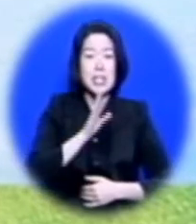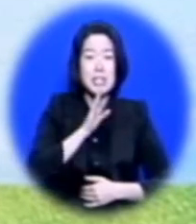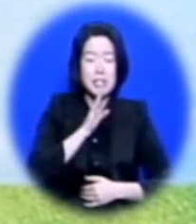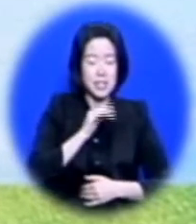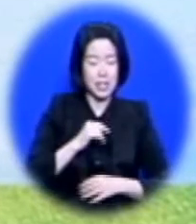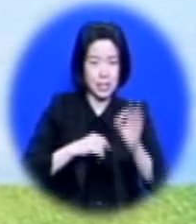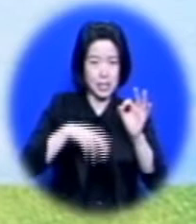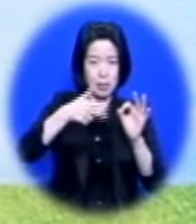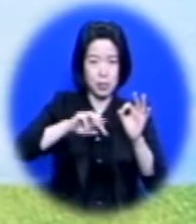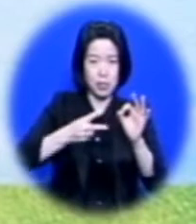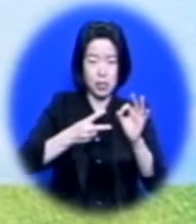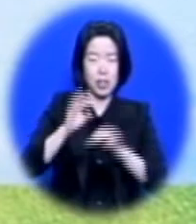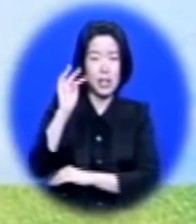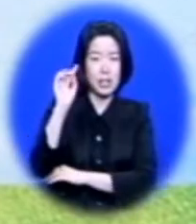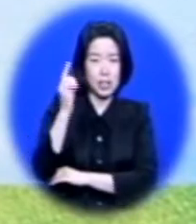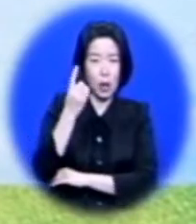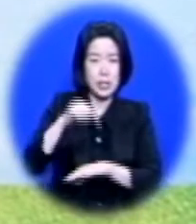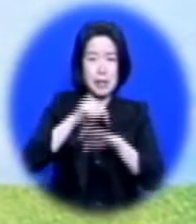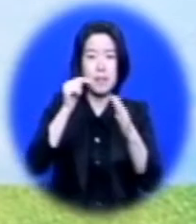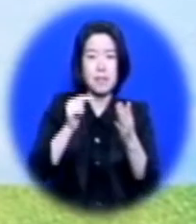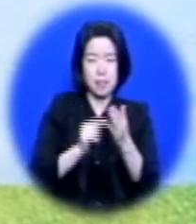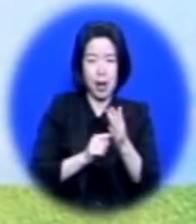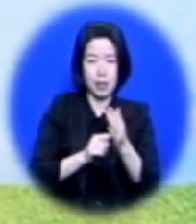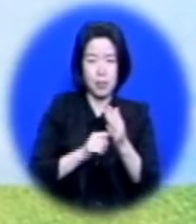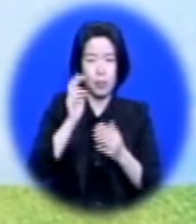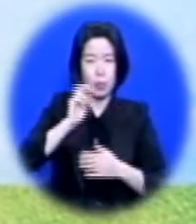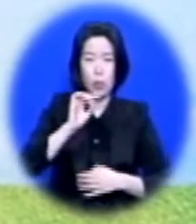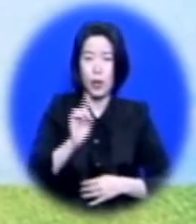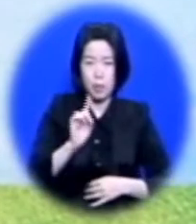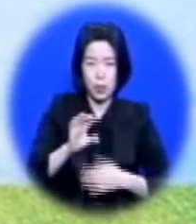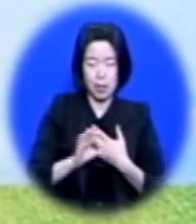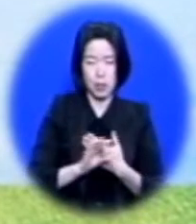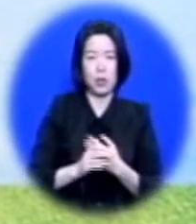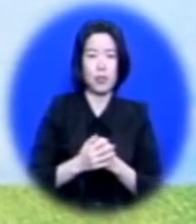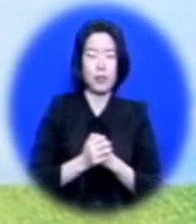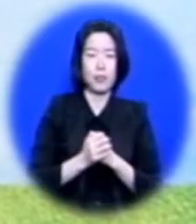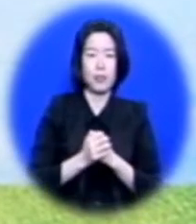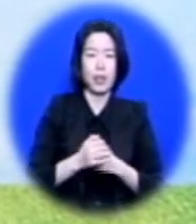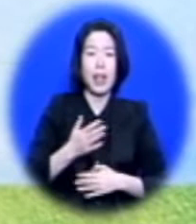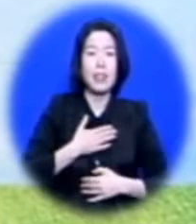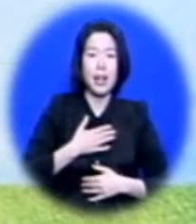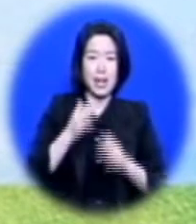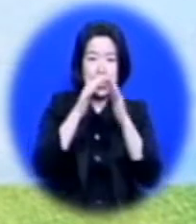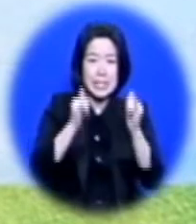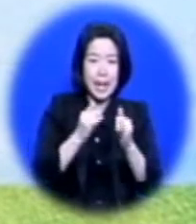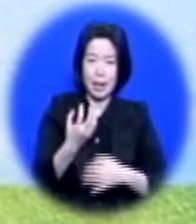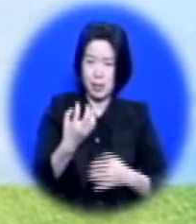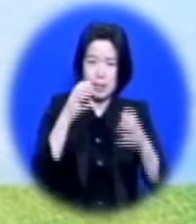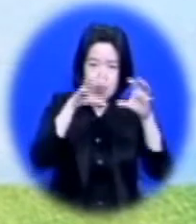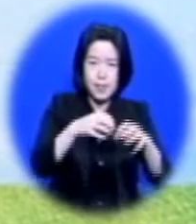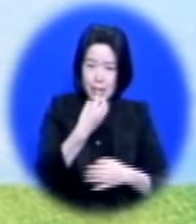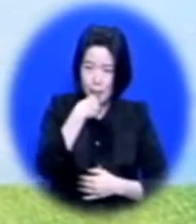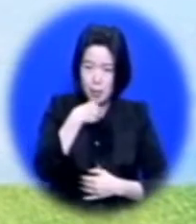그 때 다윗의 심정을 다윗이 이렇게 노래를 합니다 내가 사람을 잡아먹는